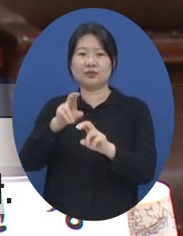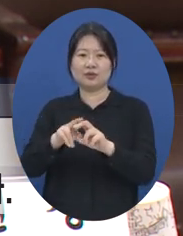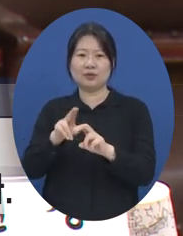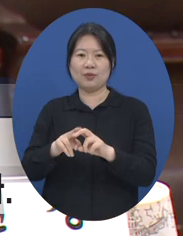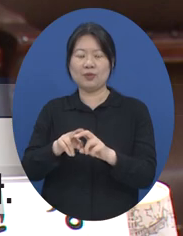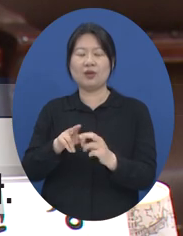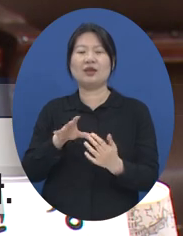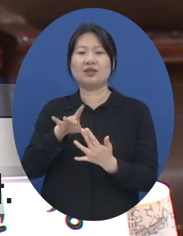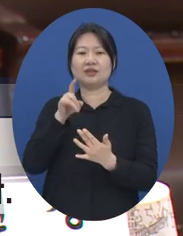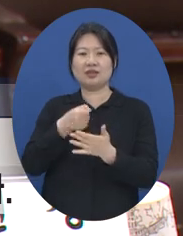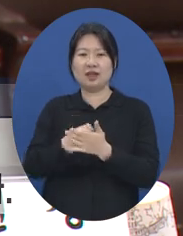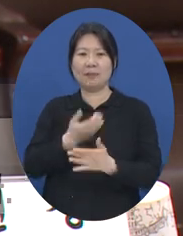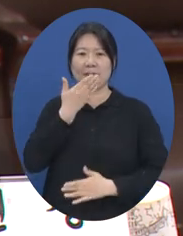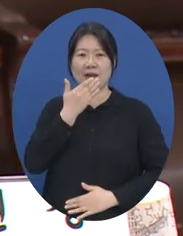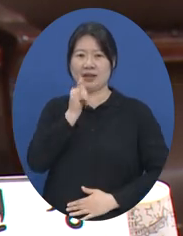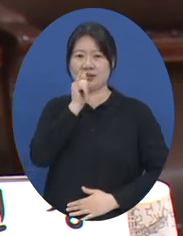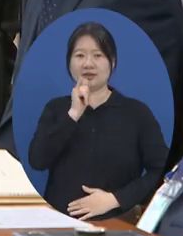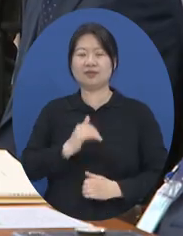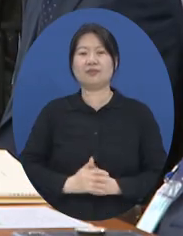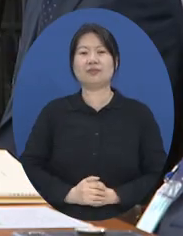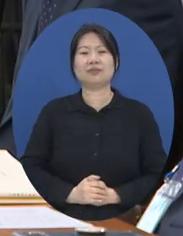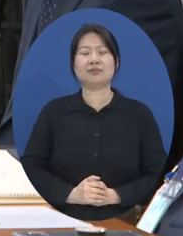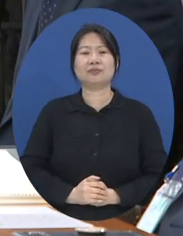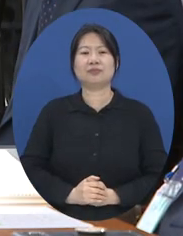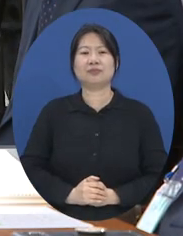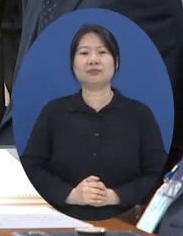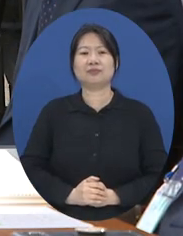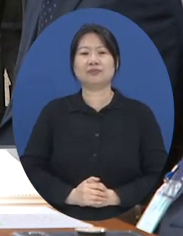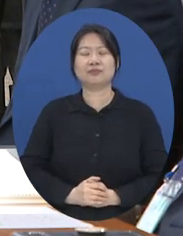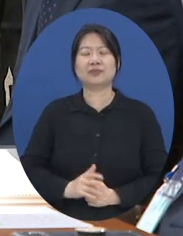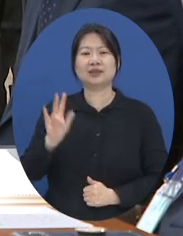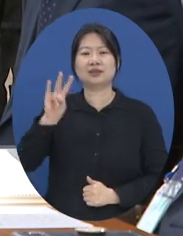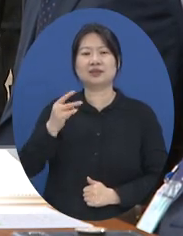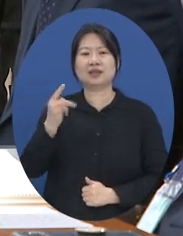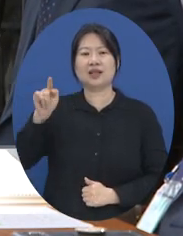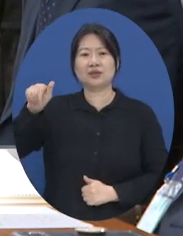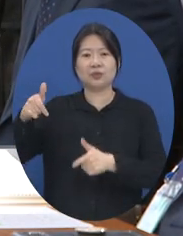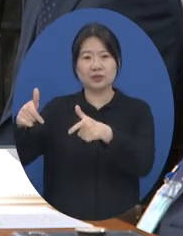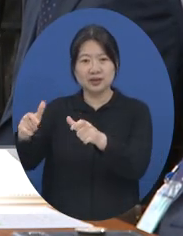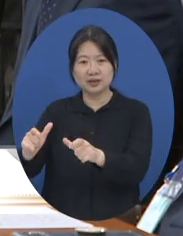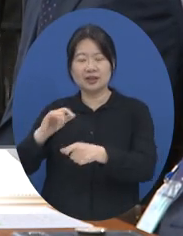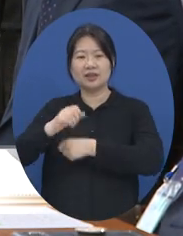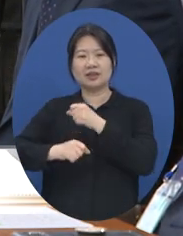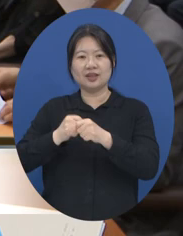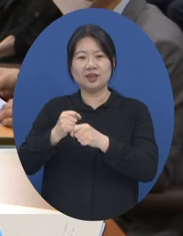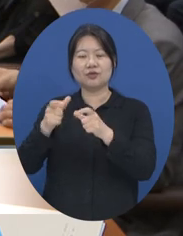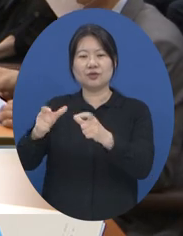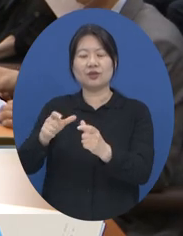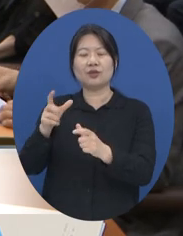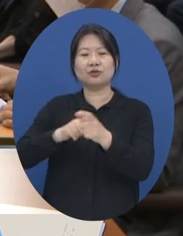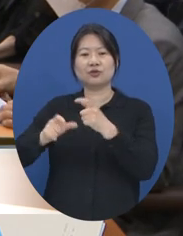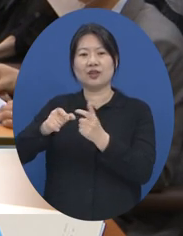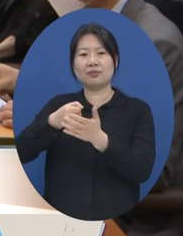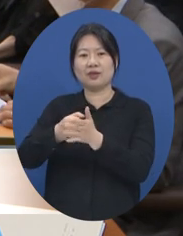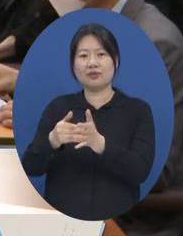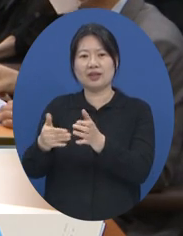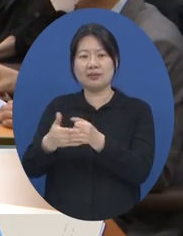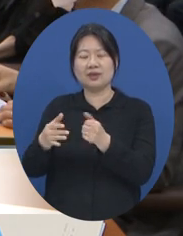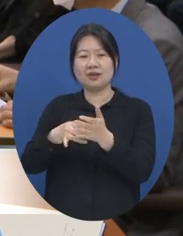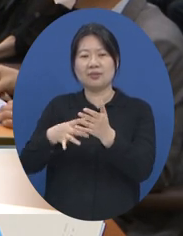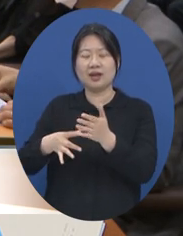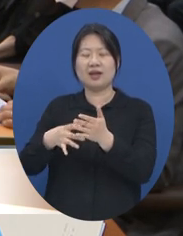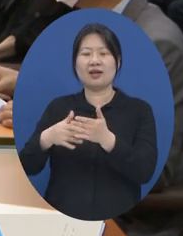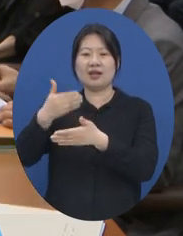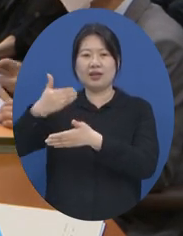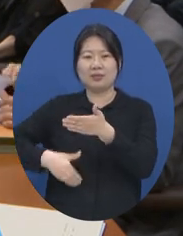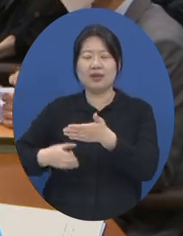지역을 우선적으로 고려하였습니다. 시흥 백오지구는 황해경제자유구역에 추가 지정됨에 따라 세제 감면과 규제